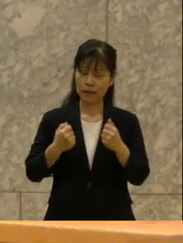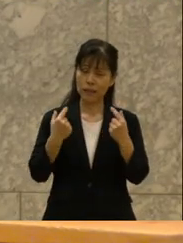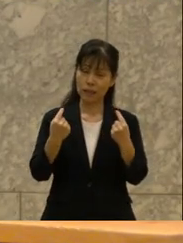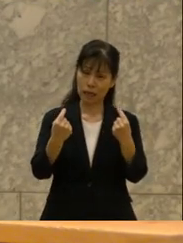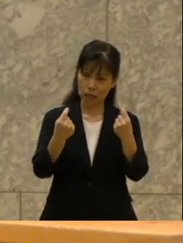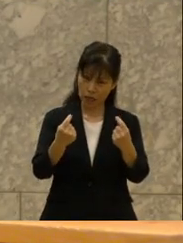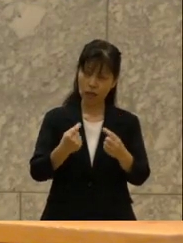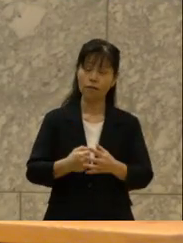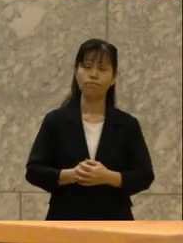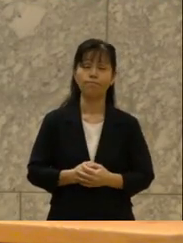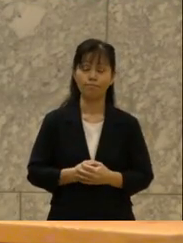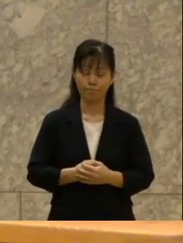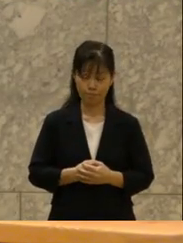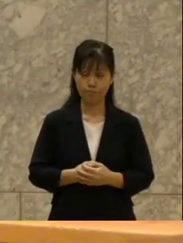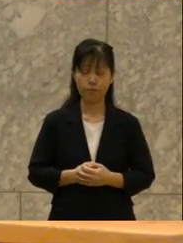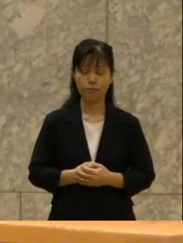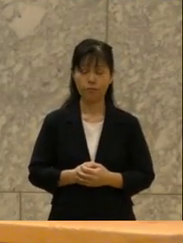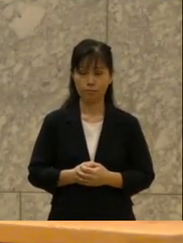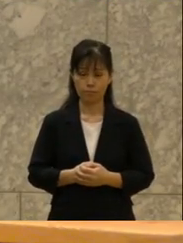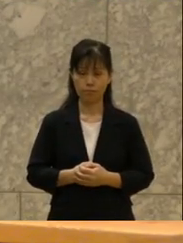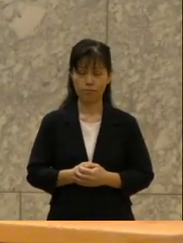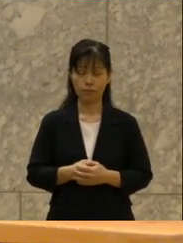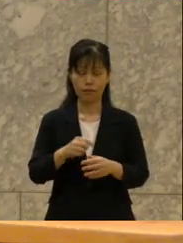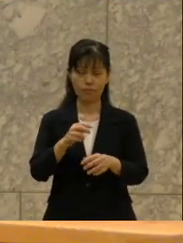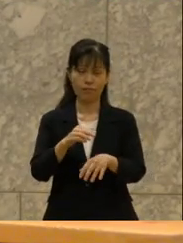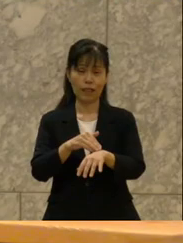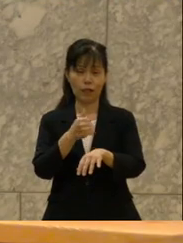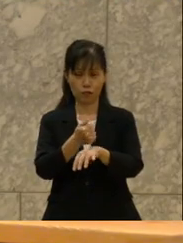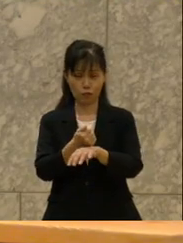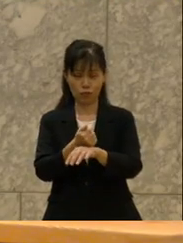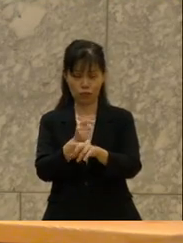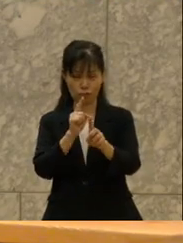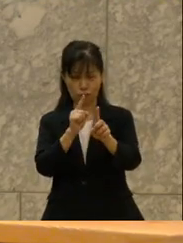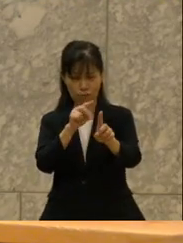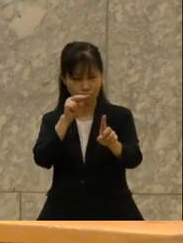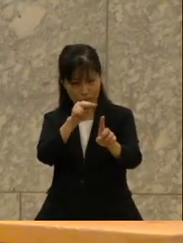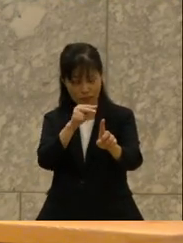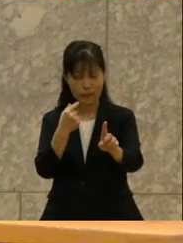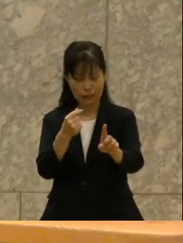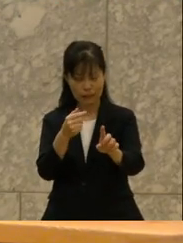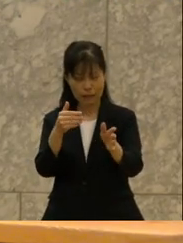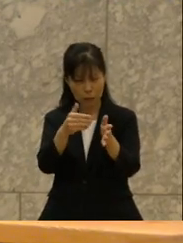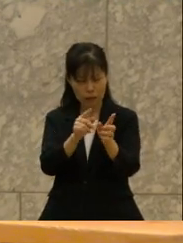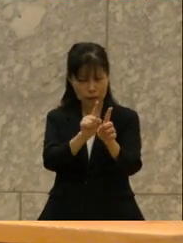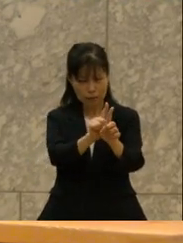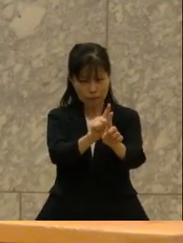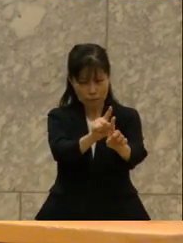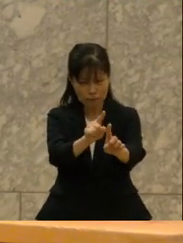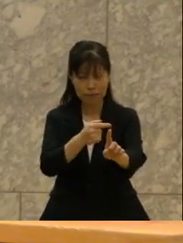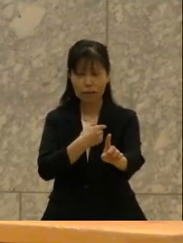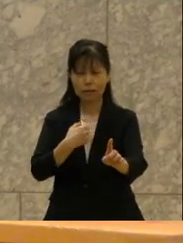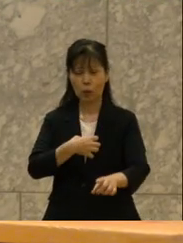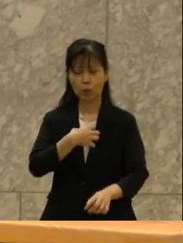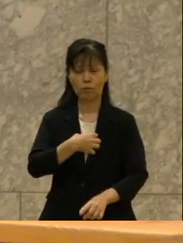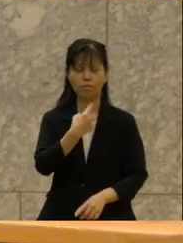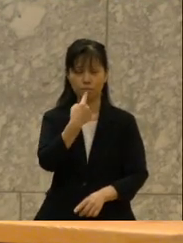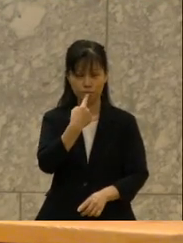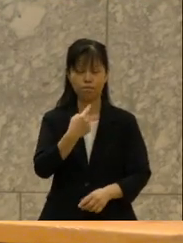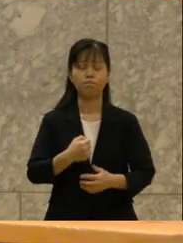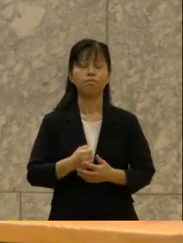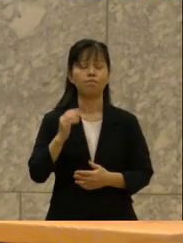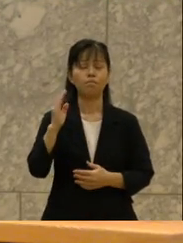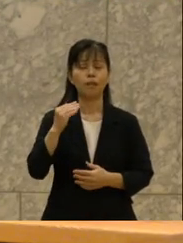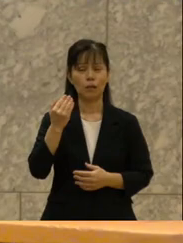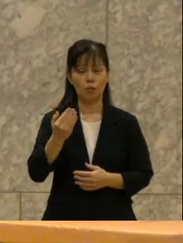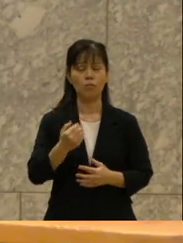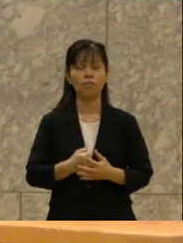発散選手の背中のなのでやっぱり最後までつけるか何回も不安が来たんですけどその